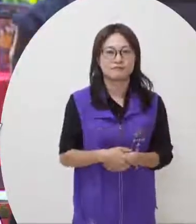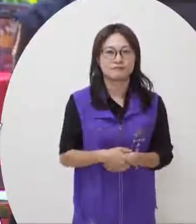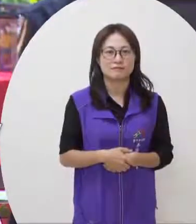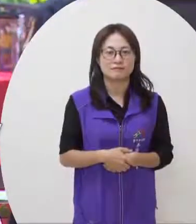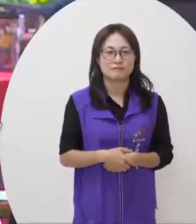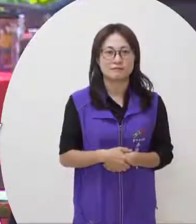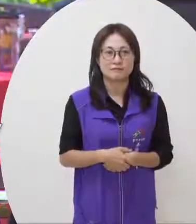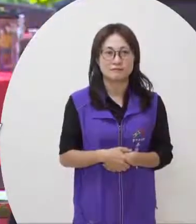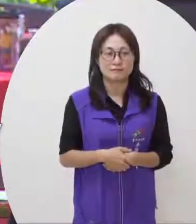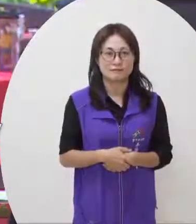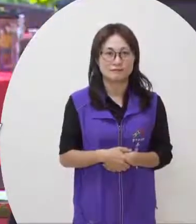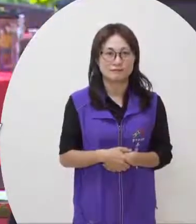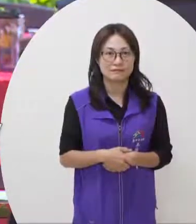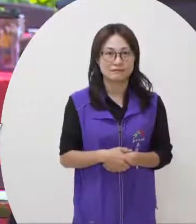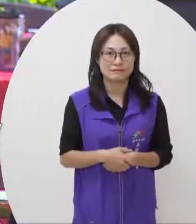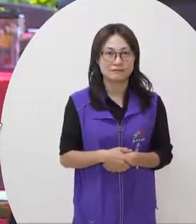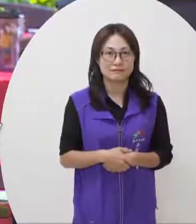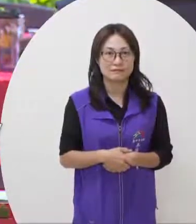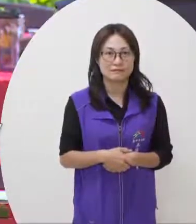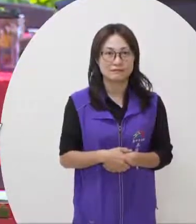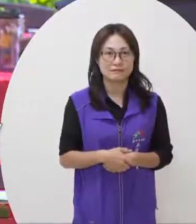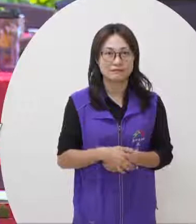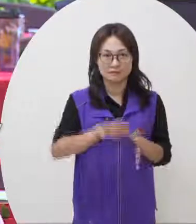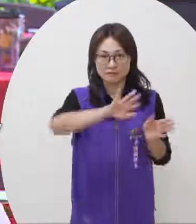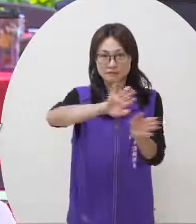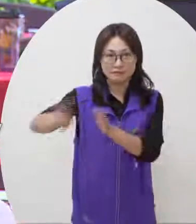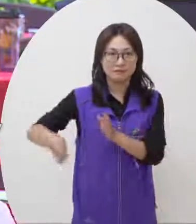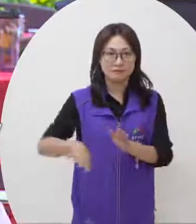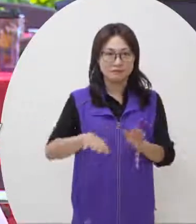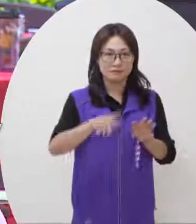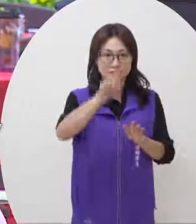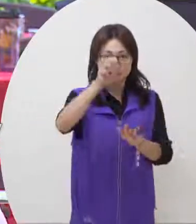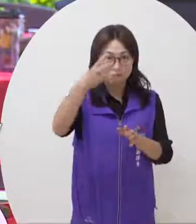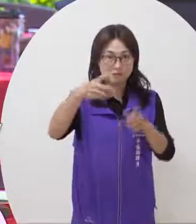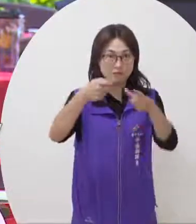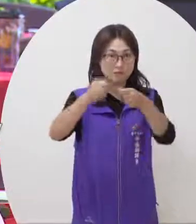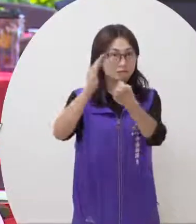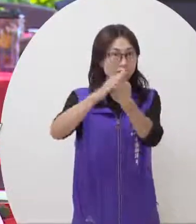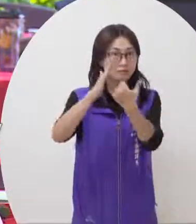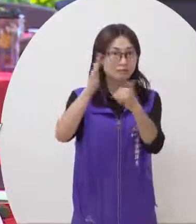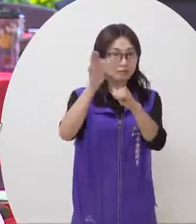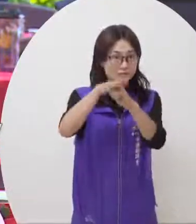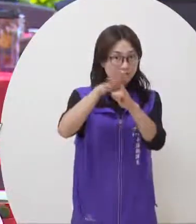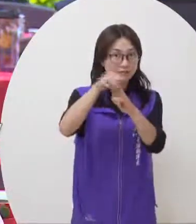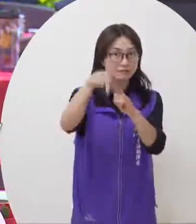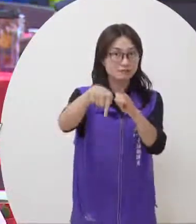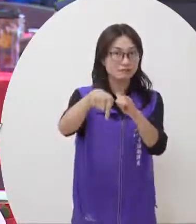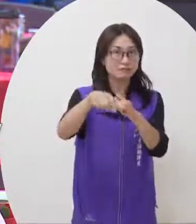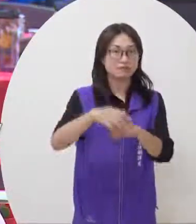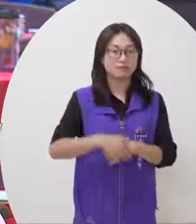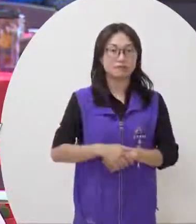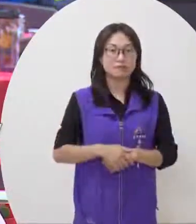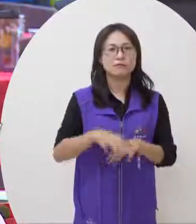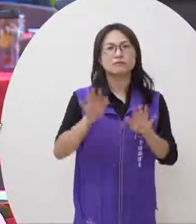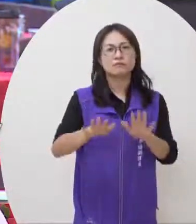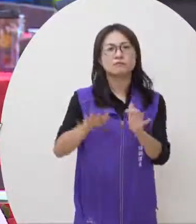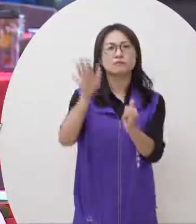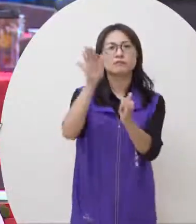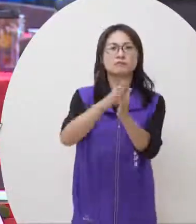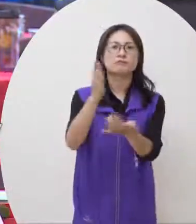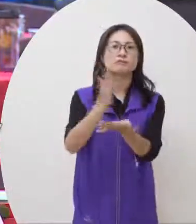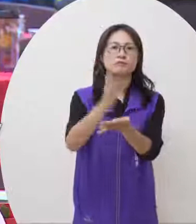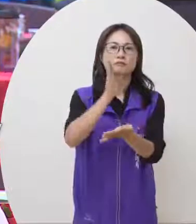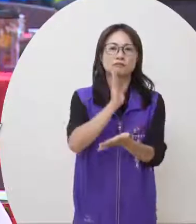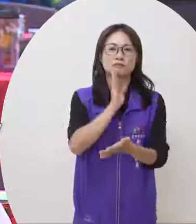这个13公望吼，啊，即摆已经有禁种吼，啊，伊为了伫进行禁种啦吼，啊，要甲